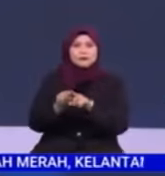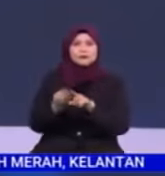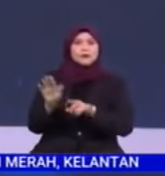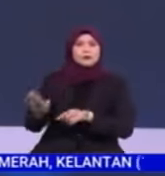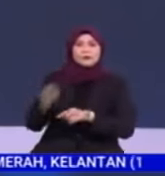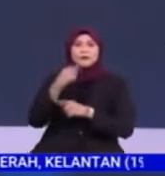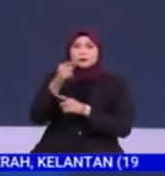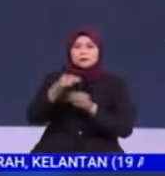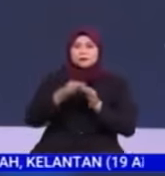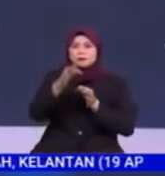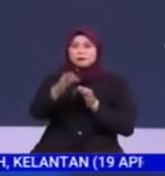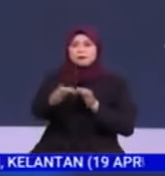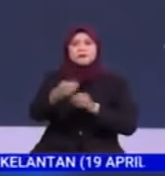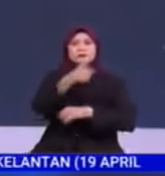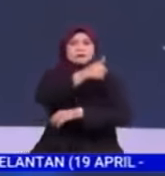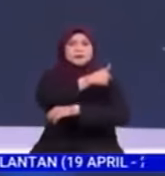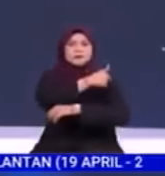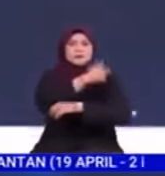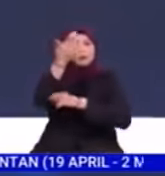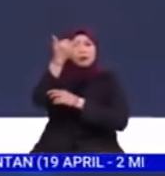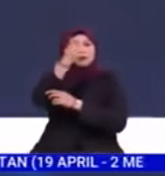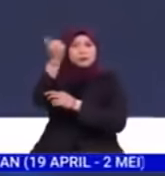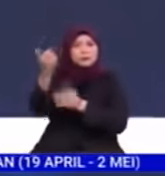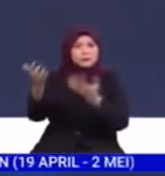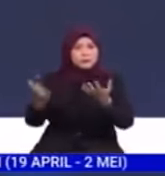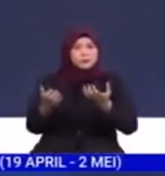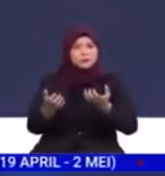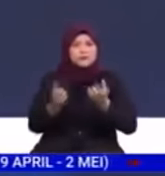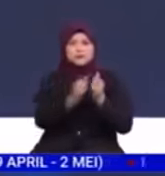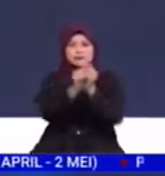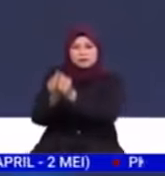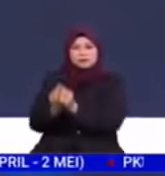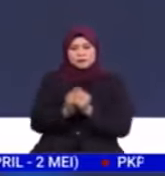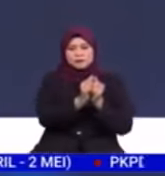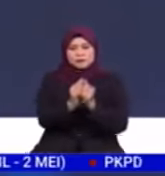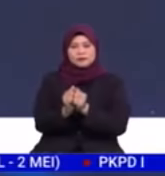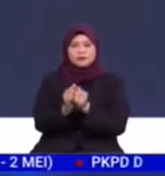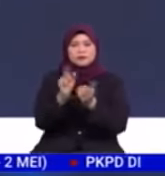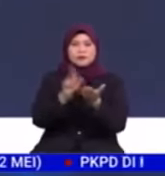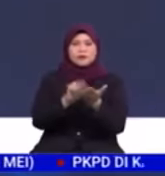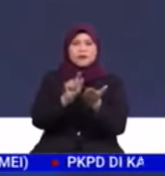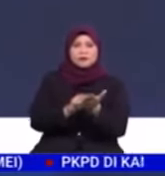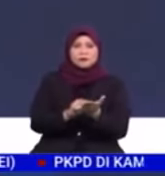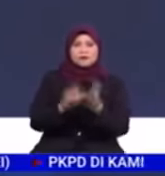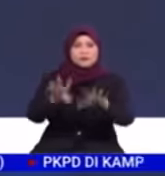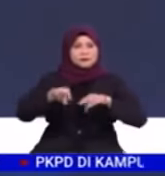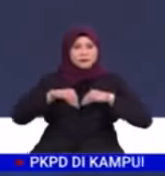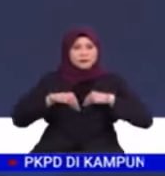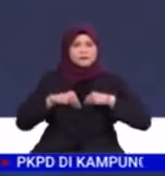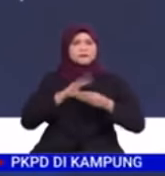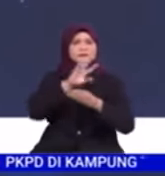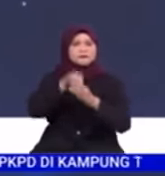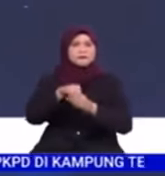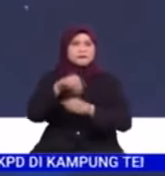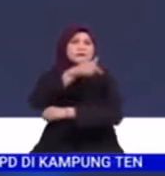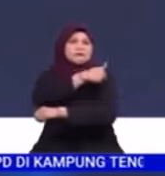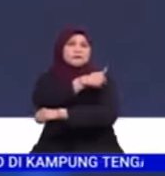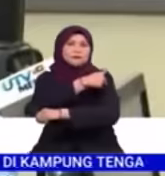menangguhkan pengambilan vaksin komik 19-kirana maho bersama-sama pengaman media untuk menerimanya